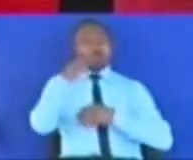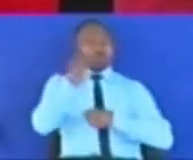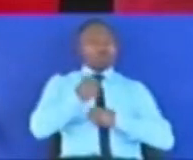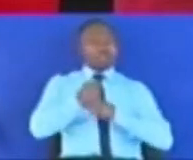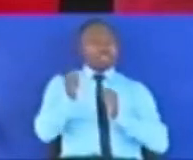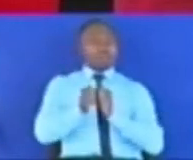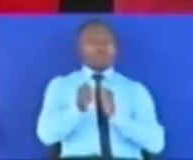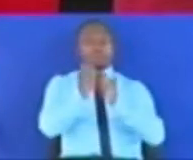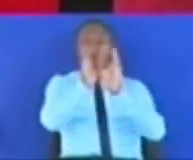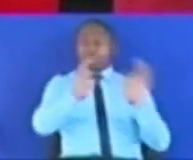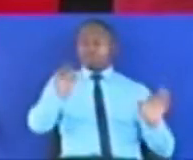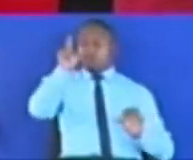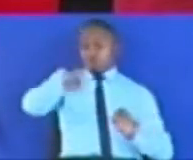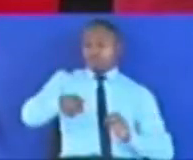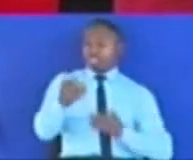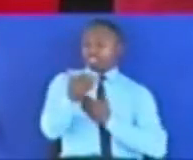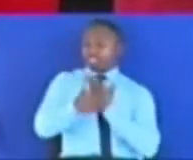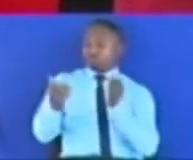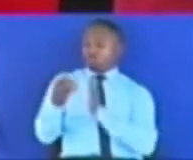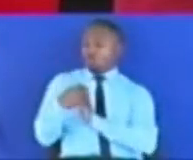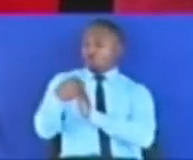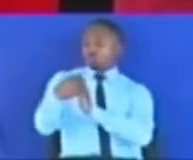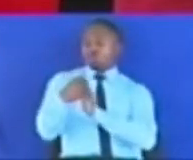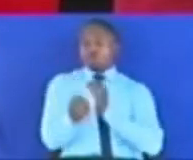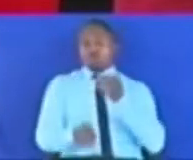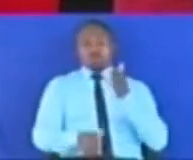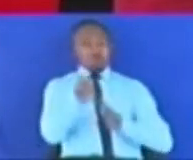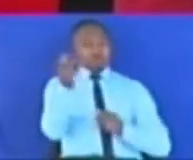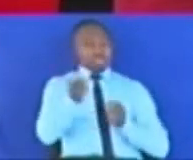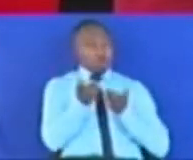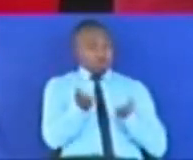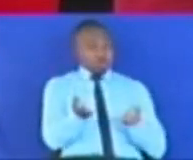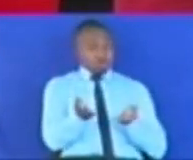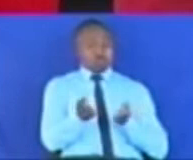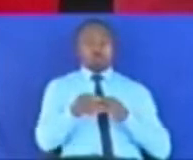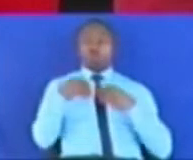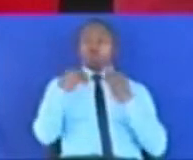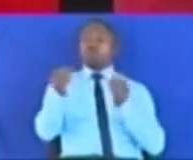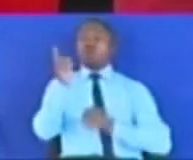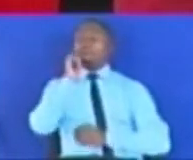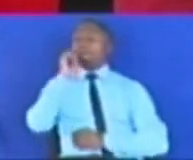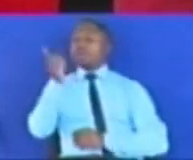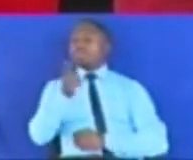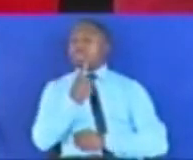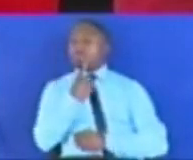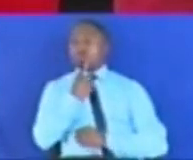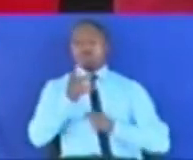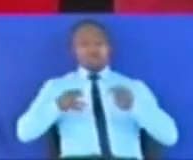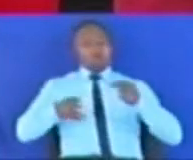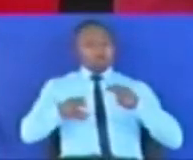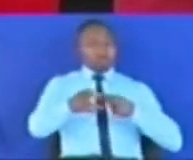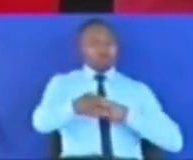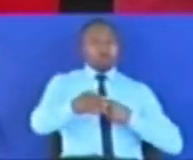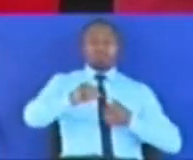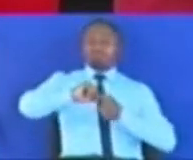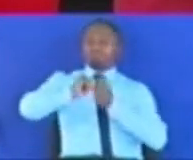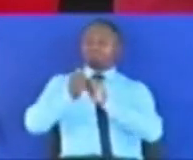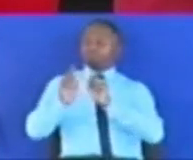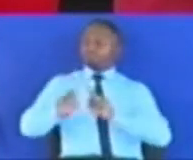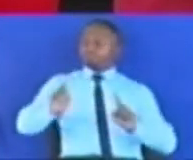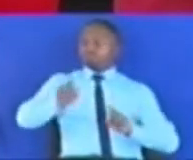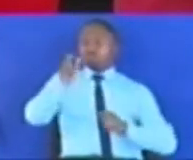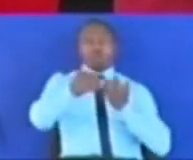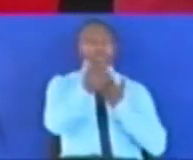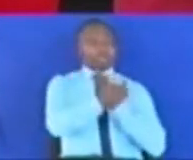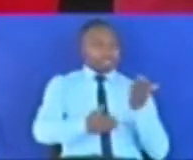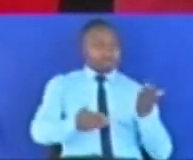mema unaoongoza. Aina hiyo ya uongozi siku zote hutoa majawabu ya utatuzi wa shida na kero za